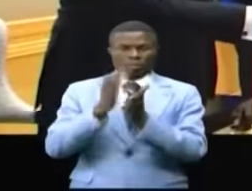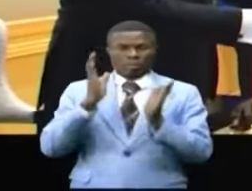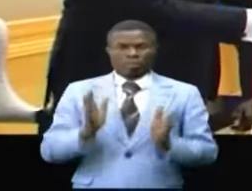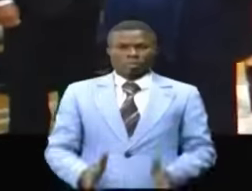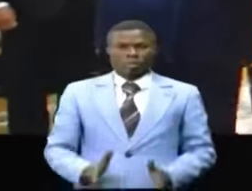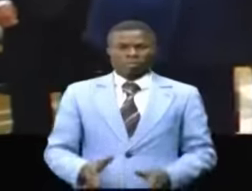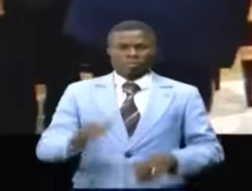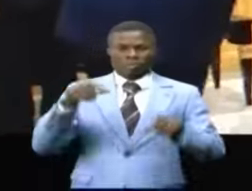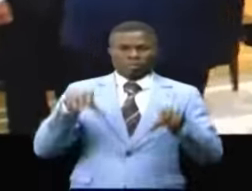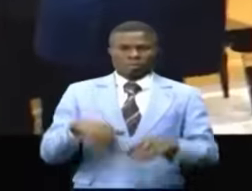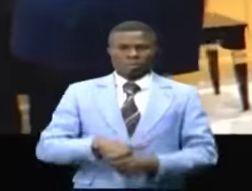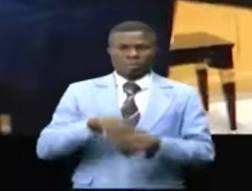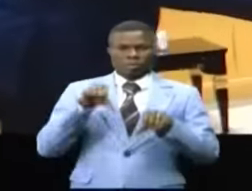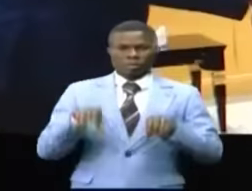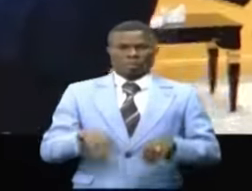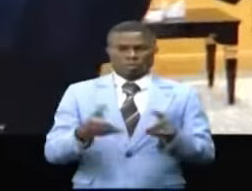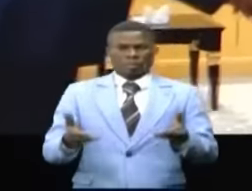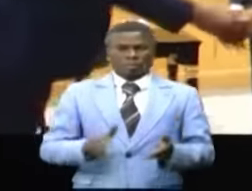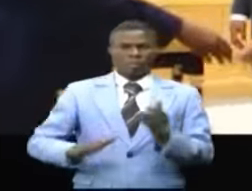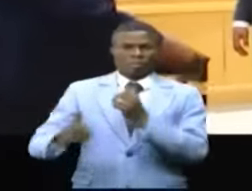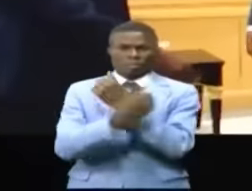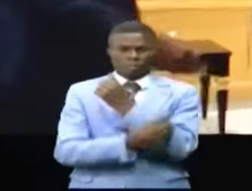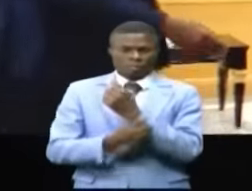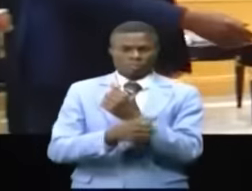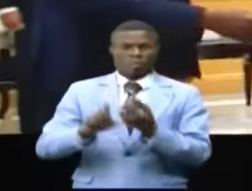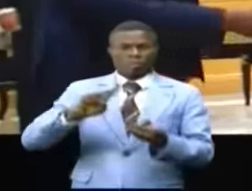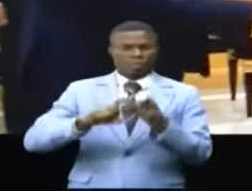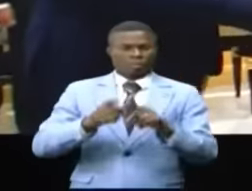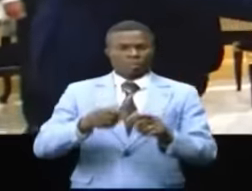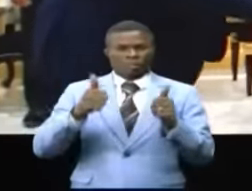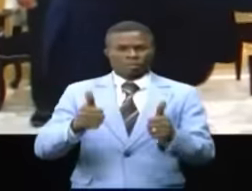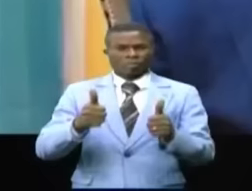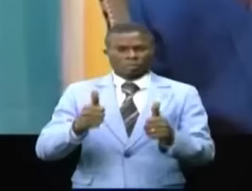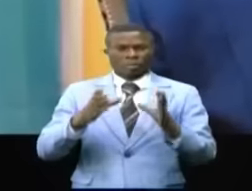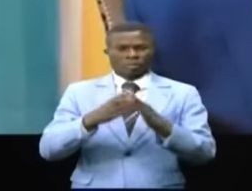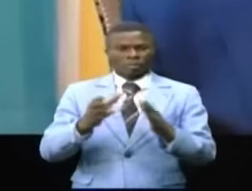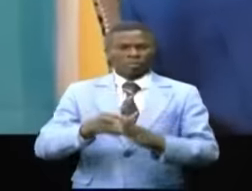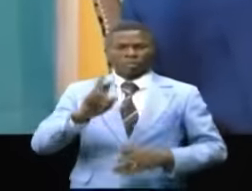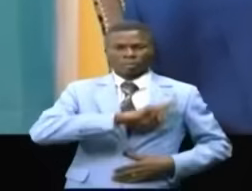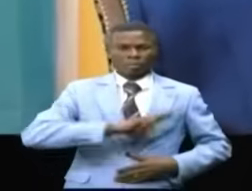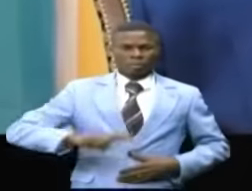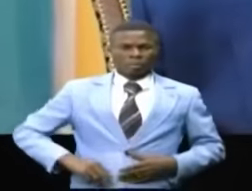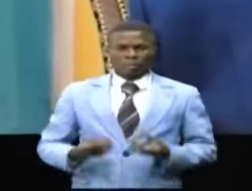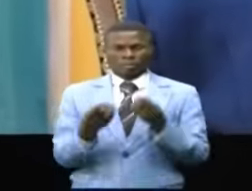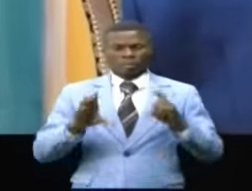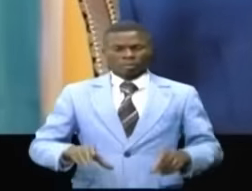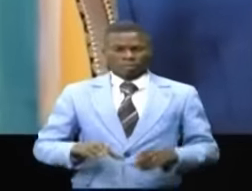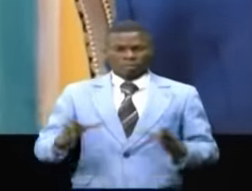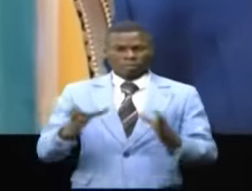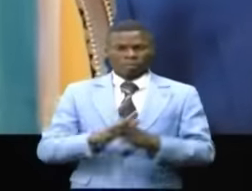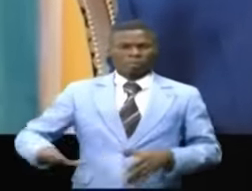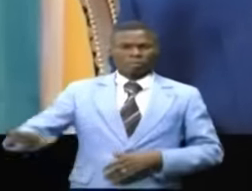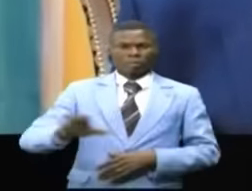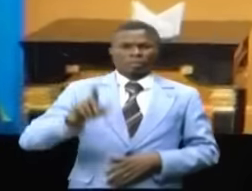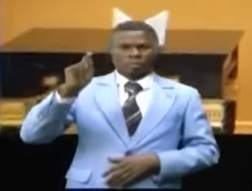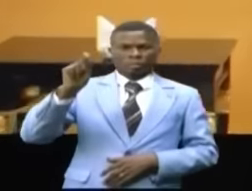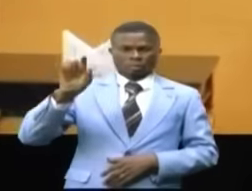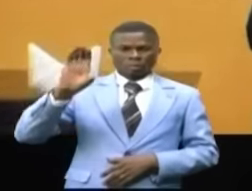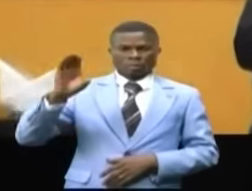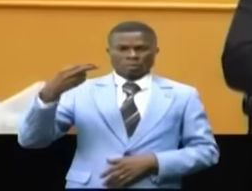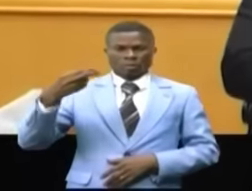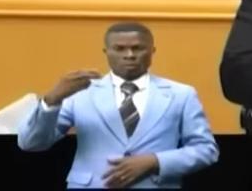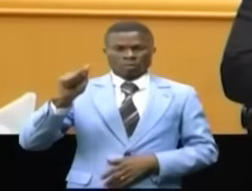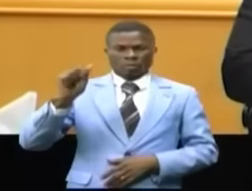en RDC. Son pays entretient de bonnes relations avec la République démocratique du Congo. En juillet